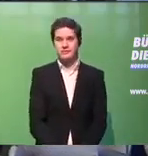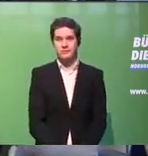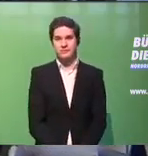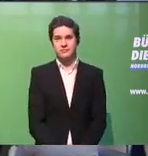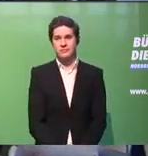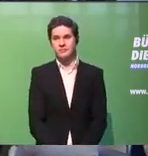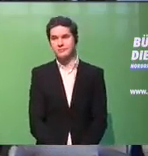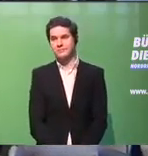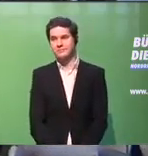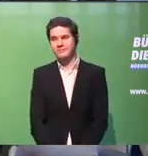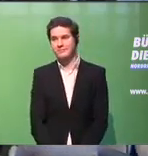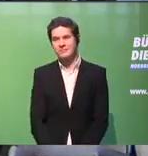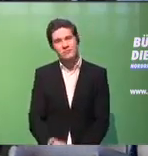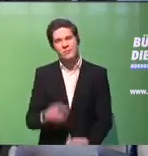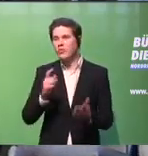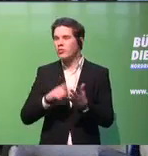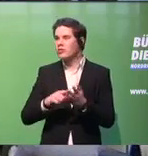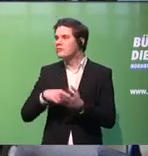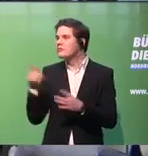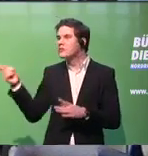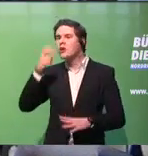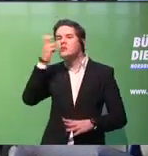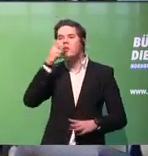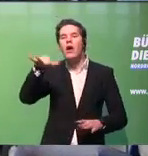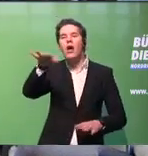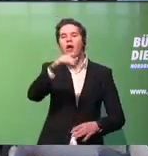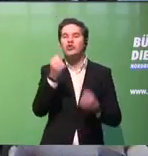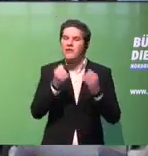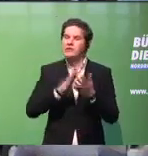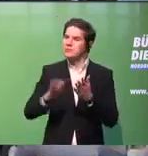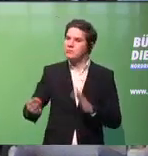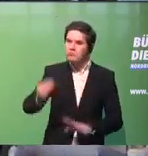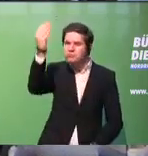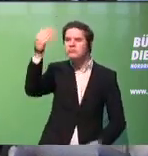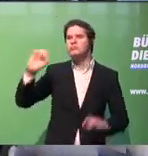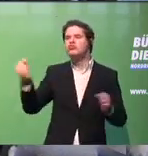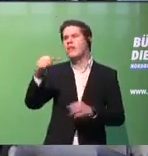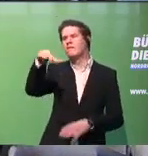abgegeben habt. Das macht es den Einsammlerinnen leichter.